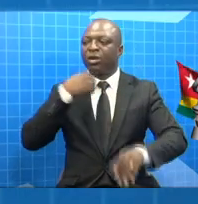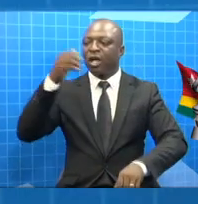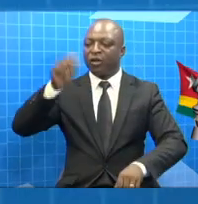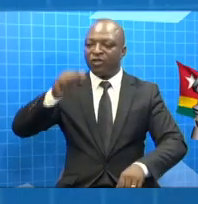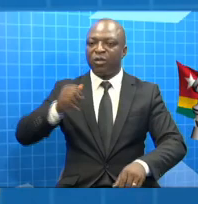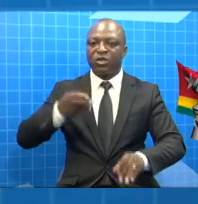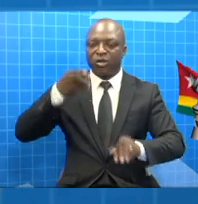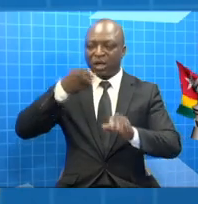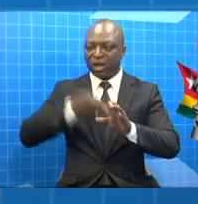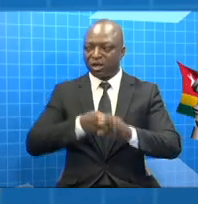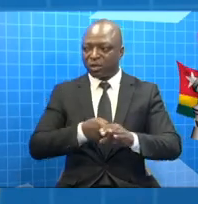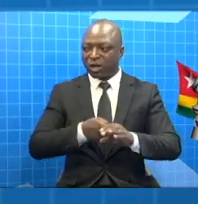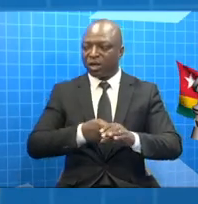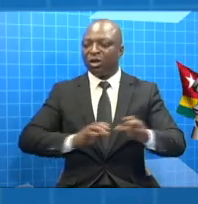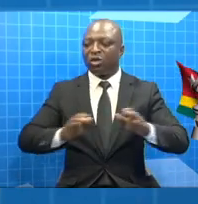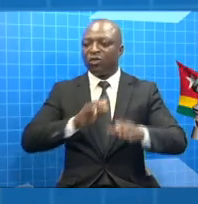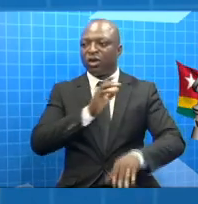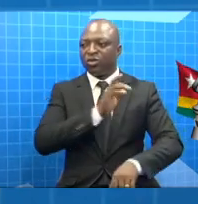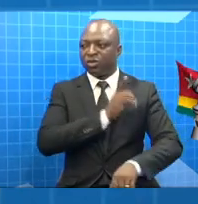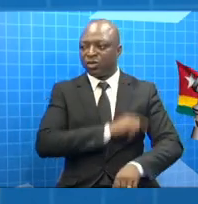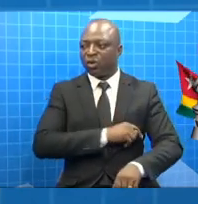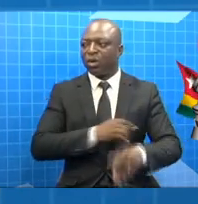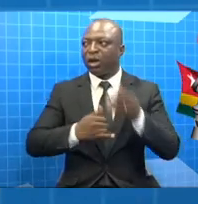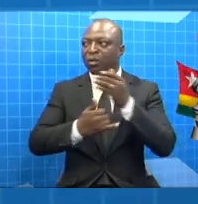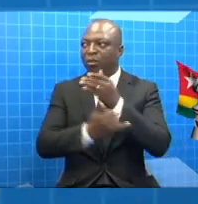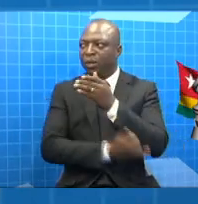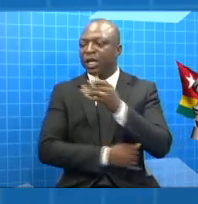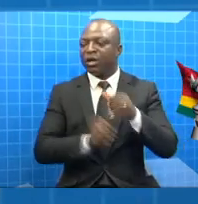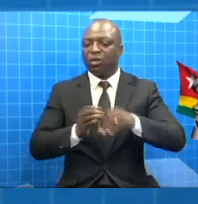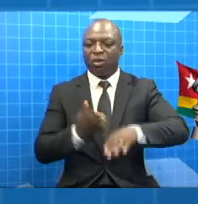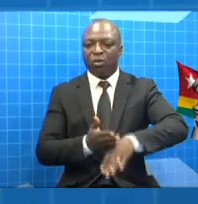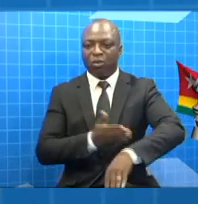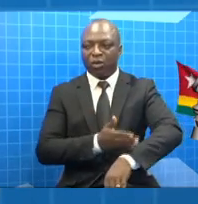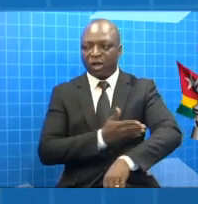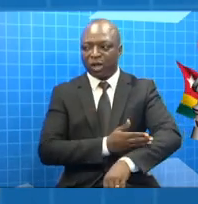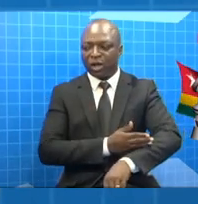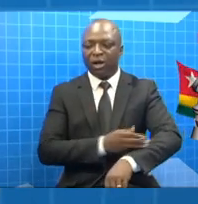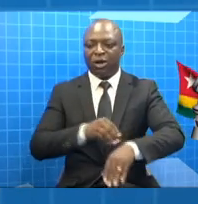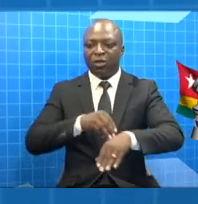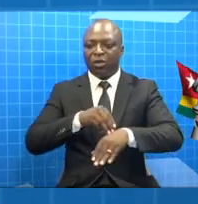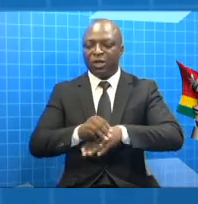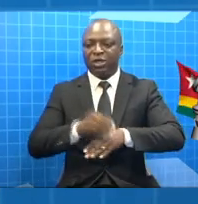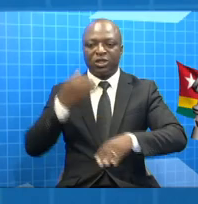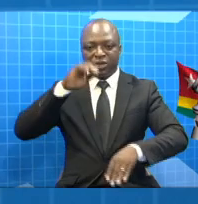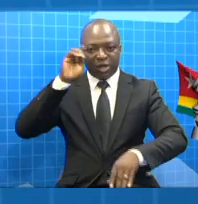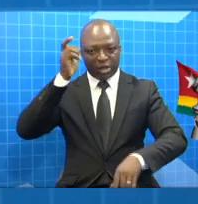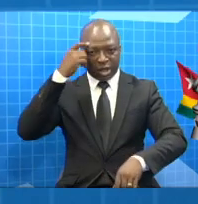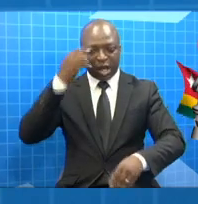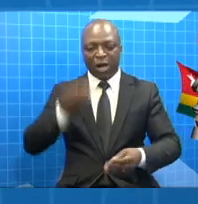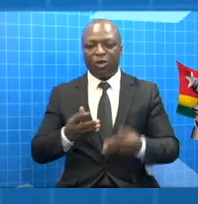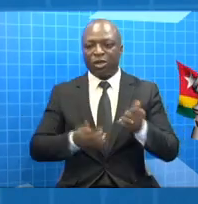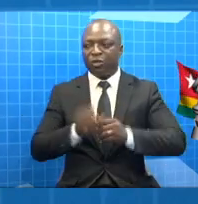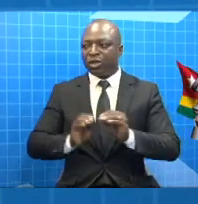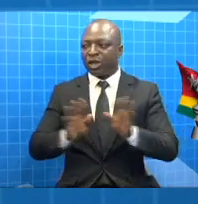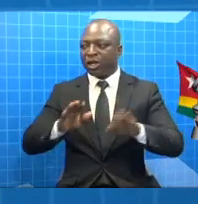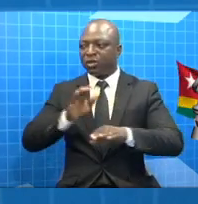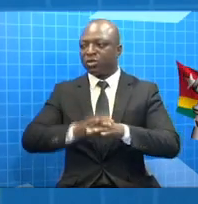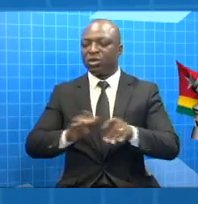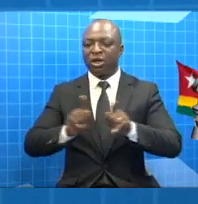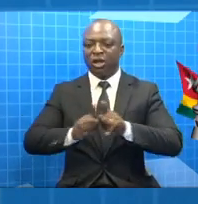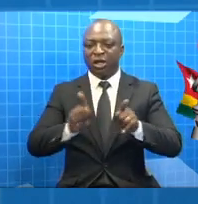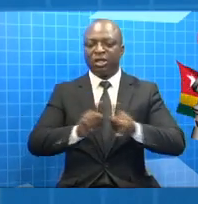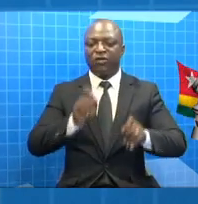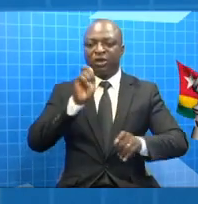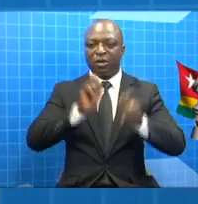son engagement de faire du Togo un pays de progrès. Le message du chef de l'État a apporté plus d'éclairage sur les différents